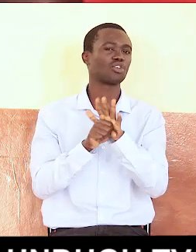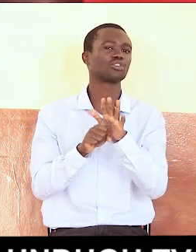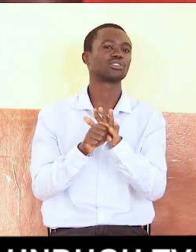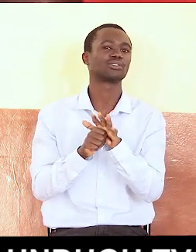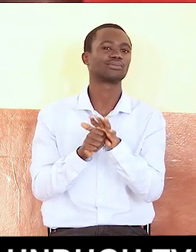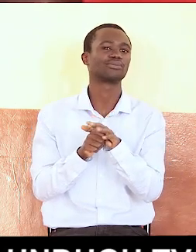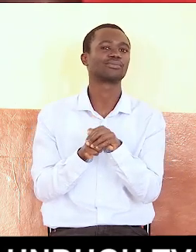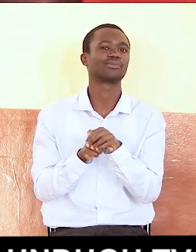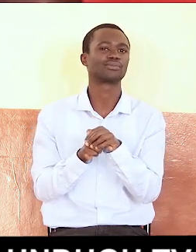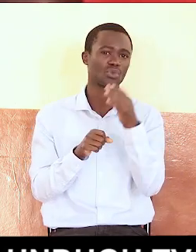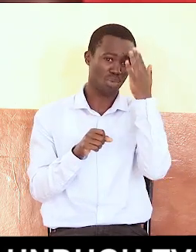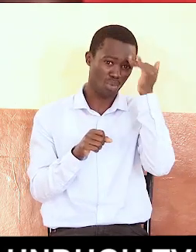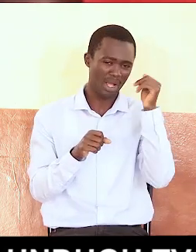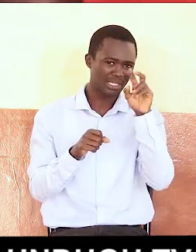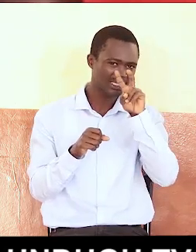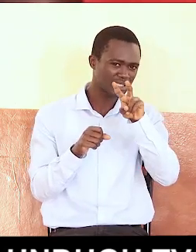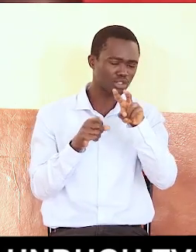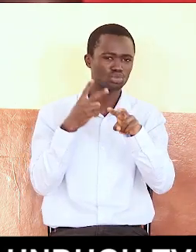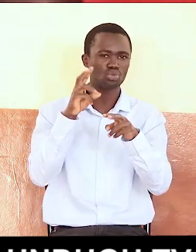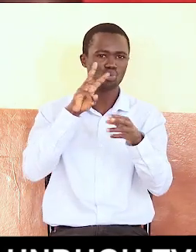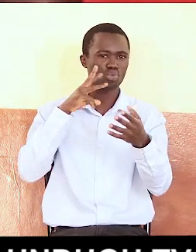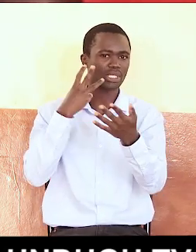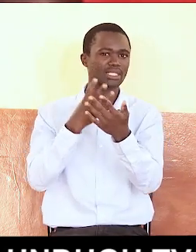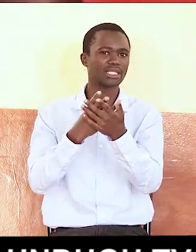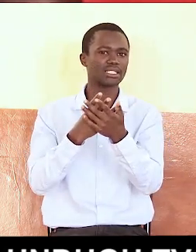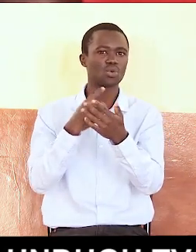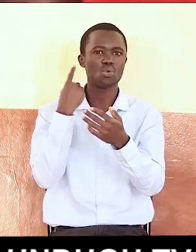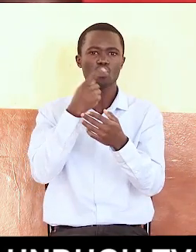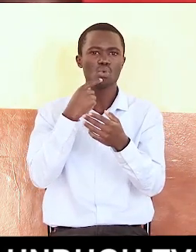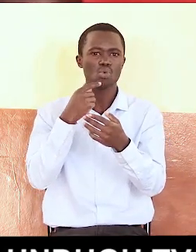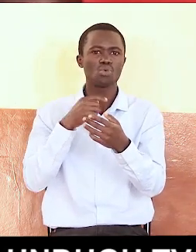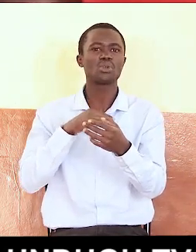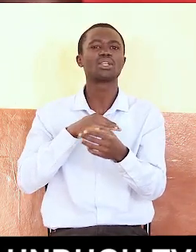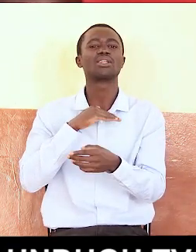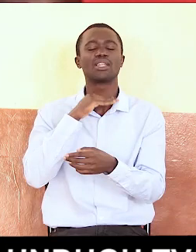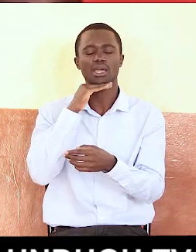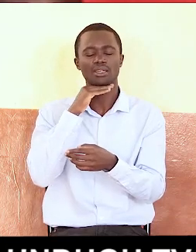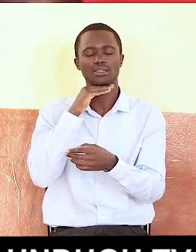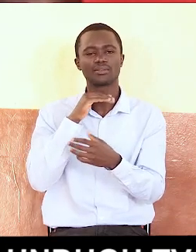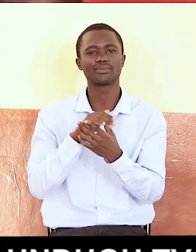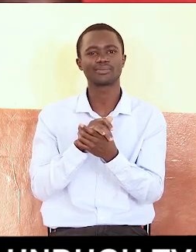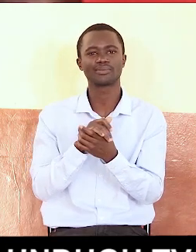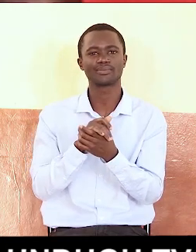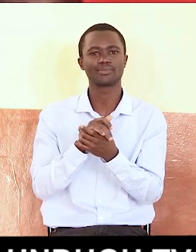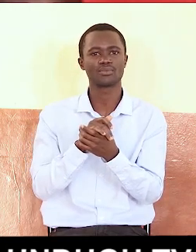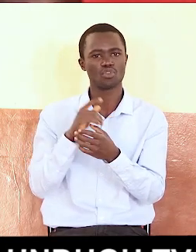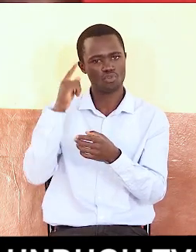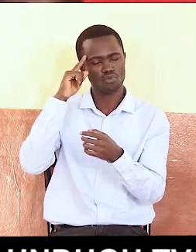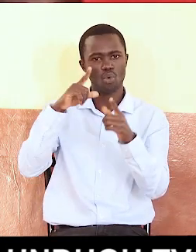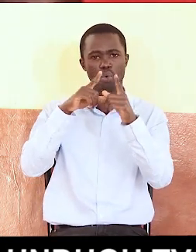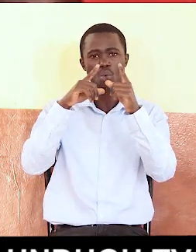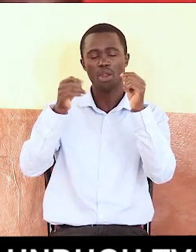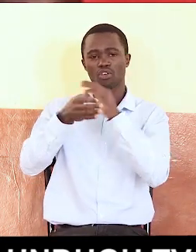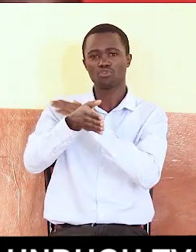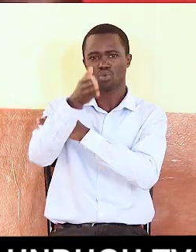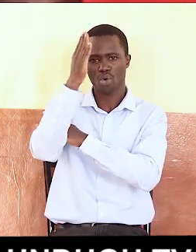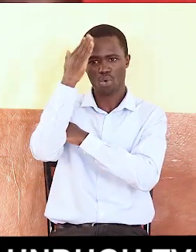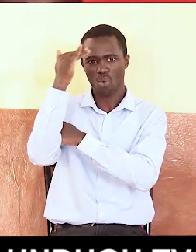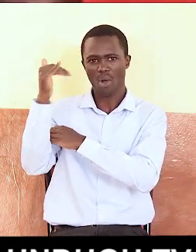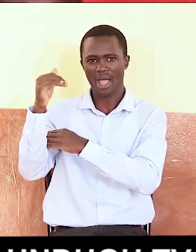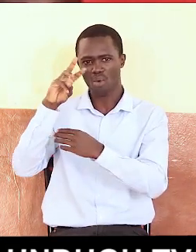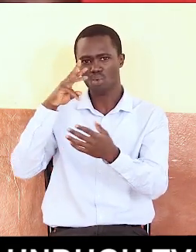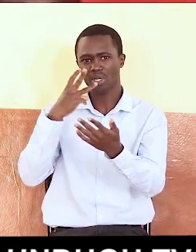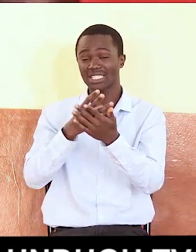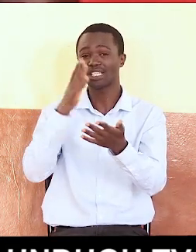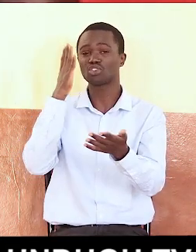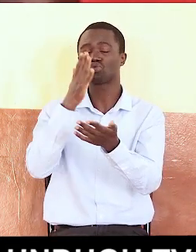ndiposa tunaona mashahidi wawili ambao baadaye walikufa kwa ajili ya neno, wakiwa mashahidi wa